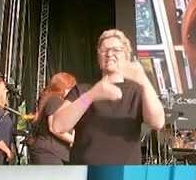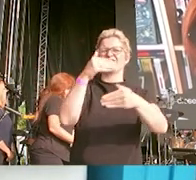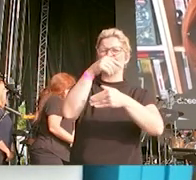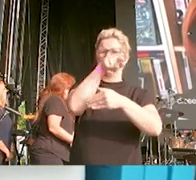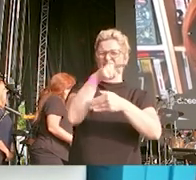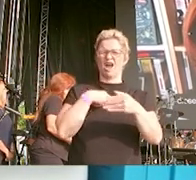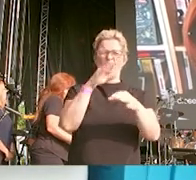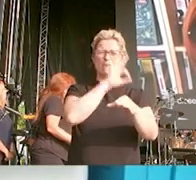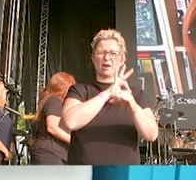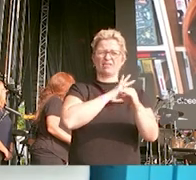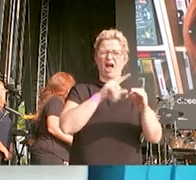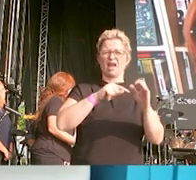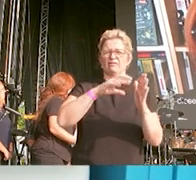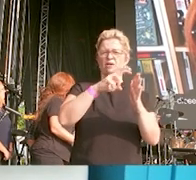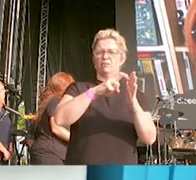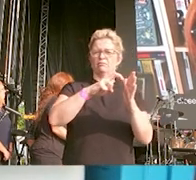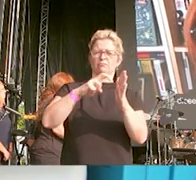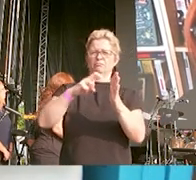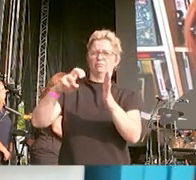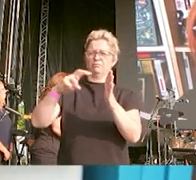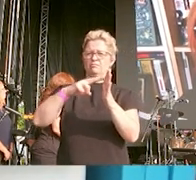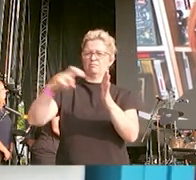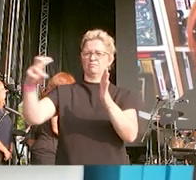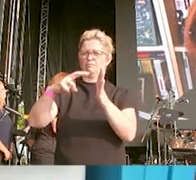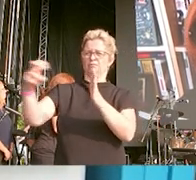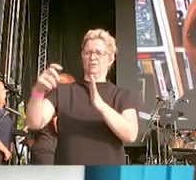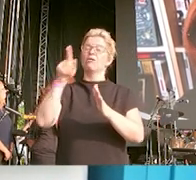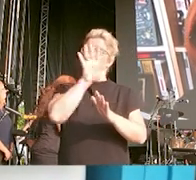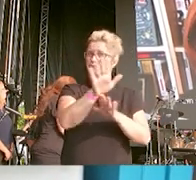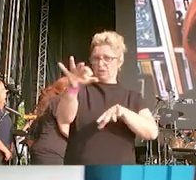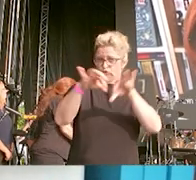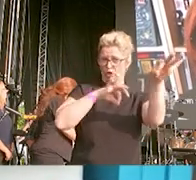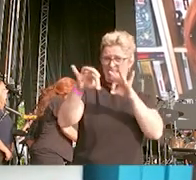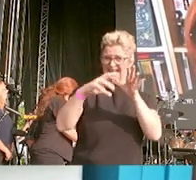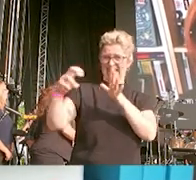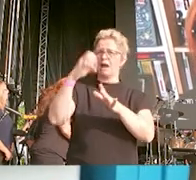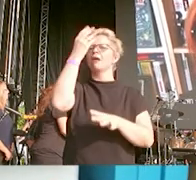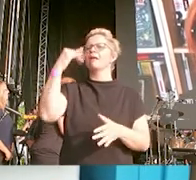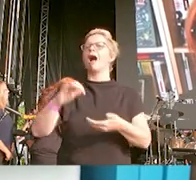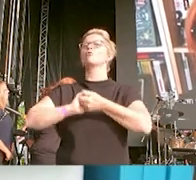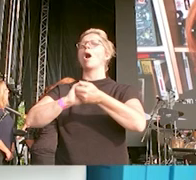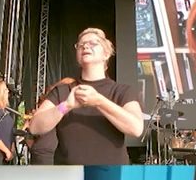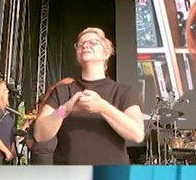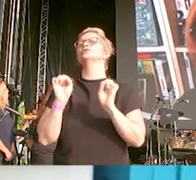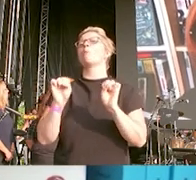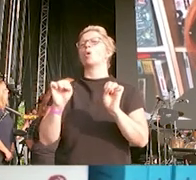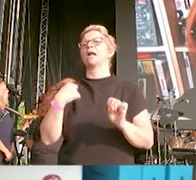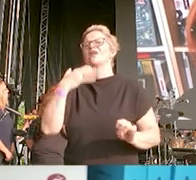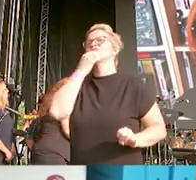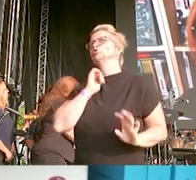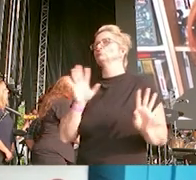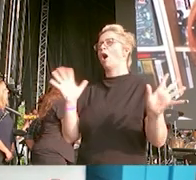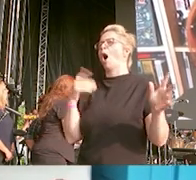dieser rechtsextremen Partei angenähert hat. Nicht nur strategisch, um sich Koalitionsoptionen offen zu halten,